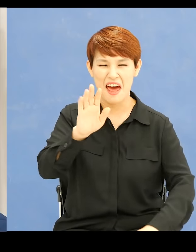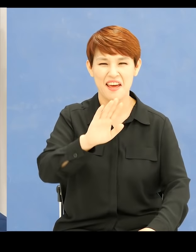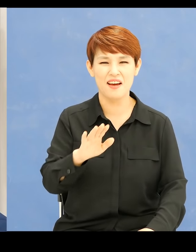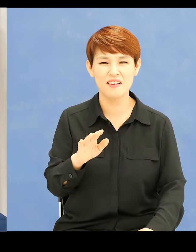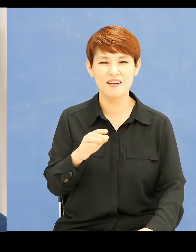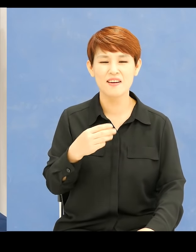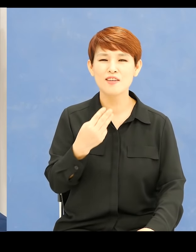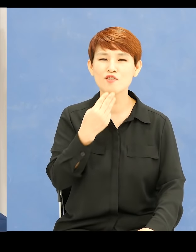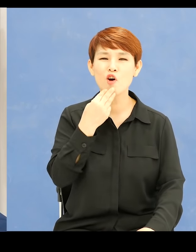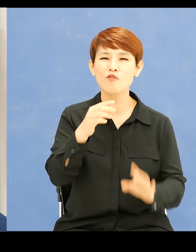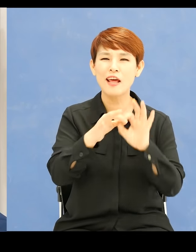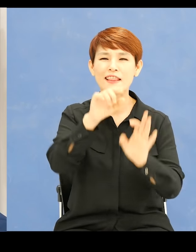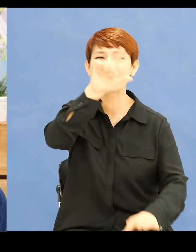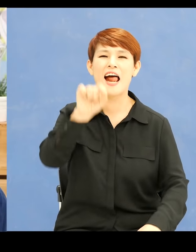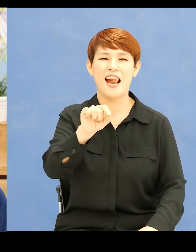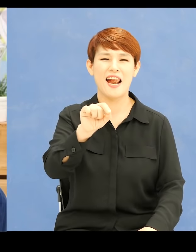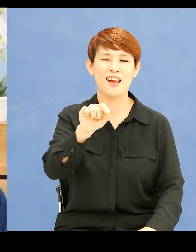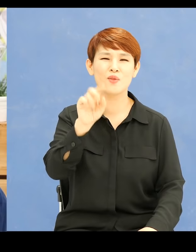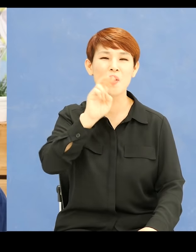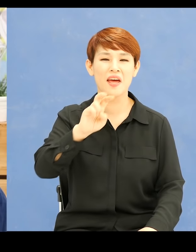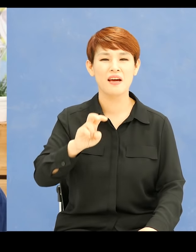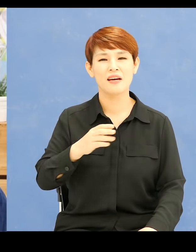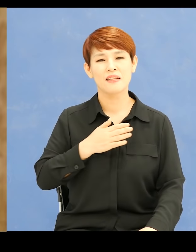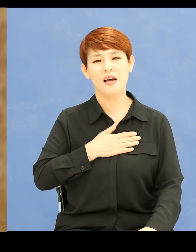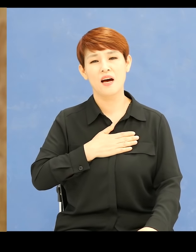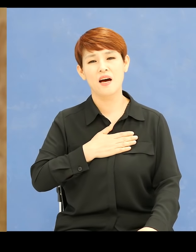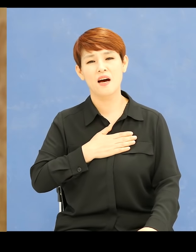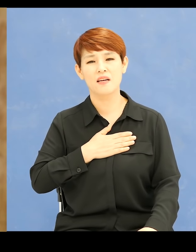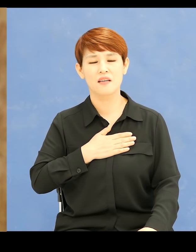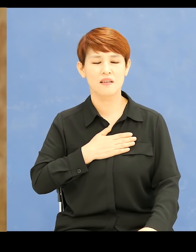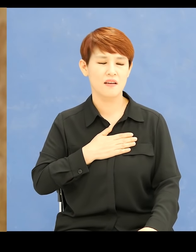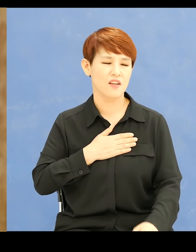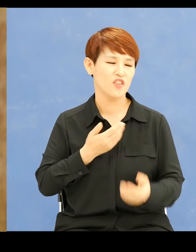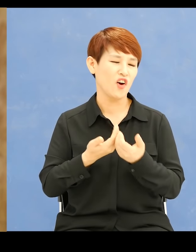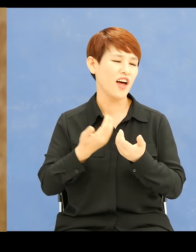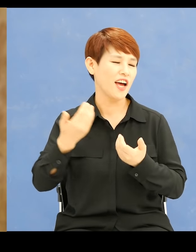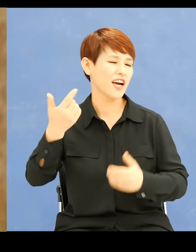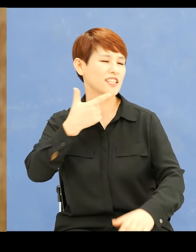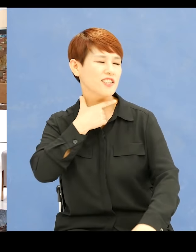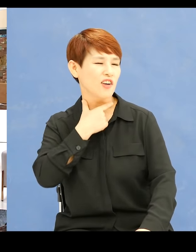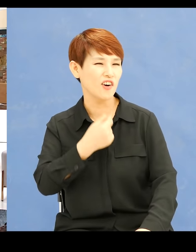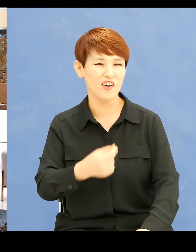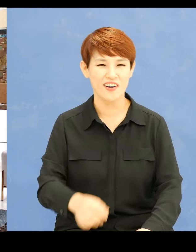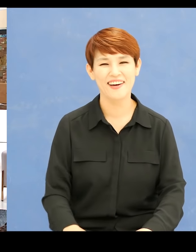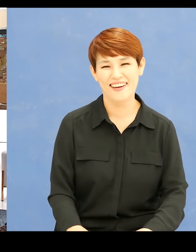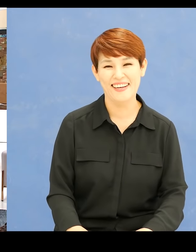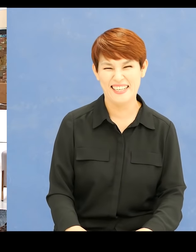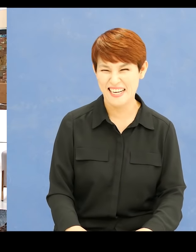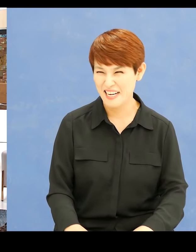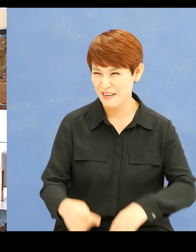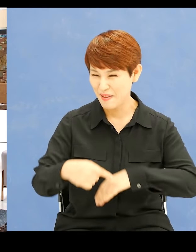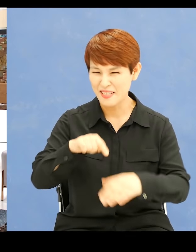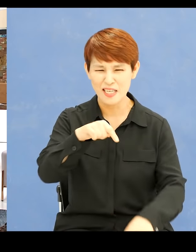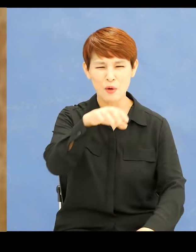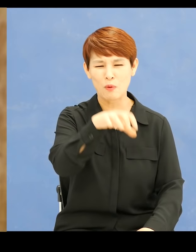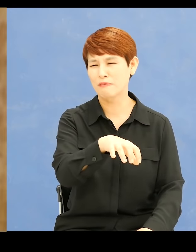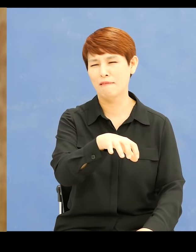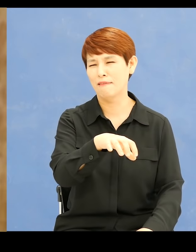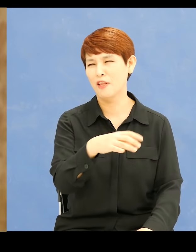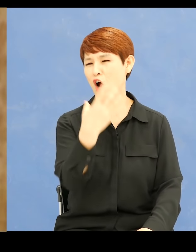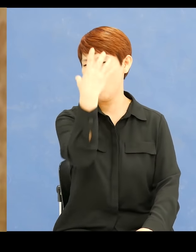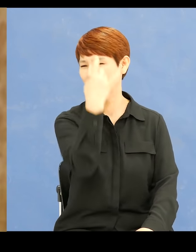뭐 서울의 달 주제곡이라는 아무래도 나는 떠나야겠어. 그때 딱 그 심정이네요.